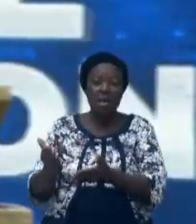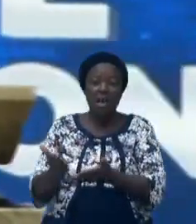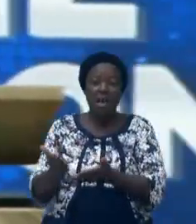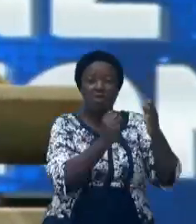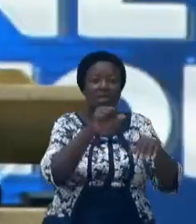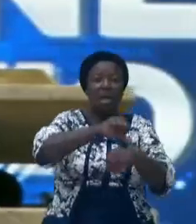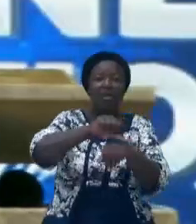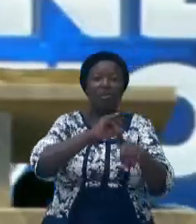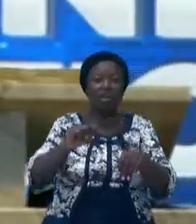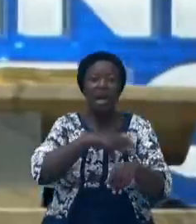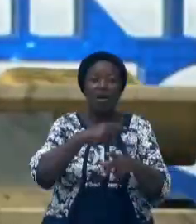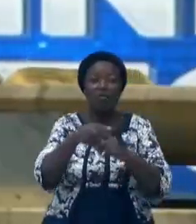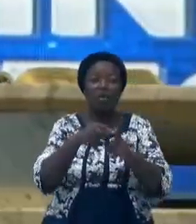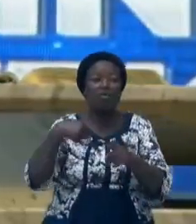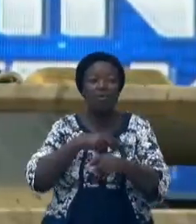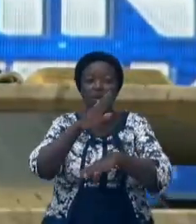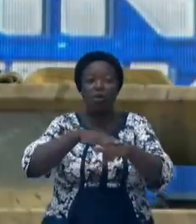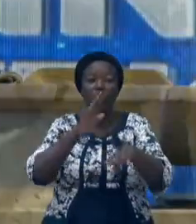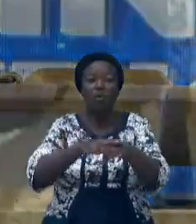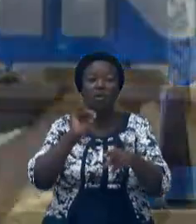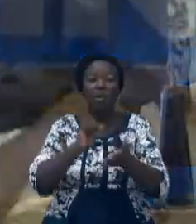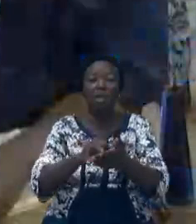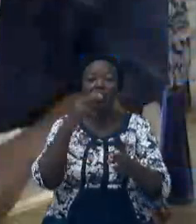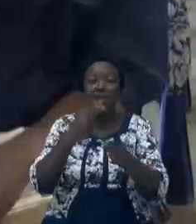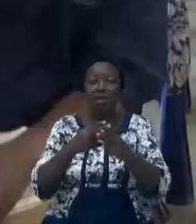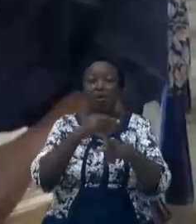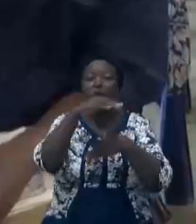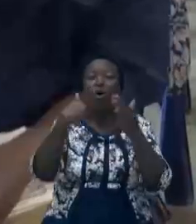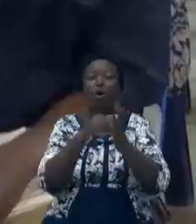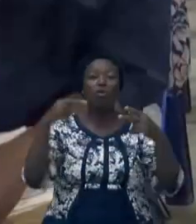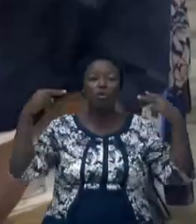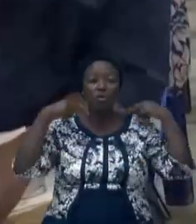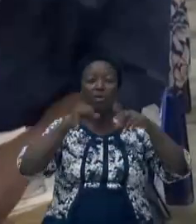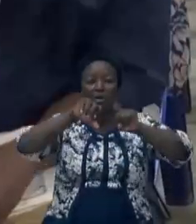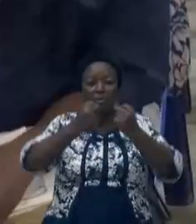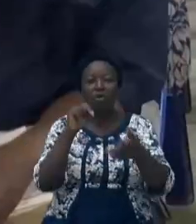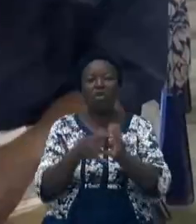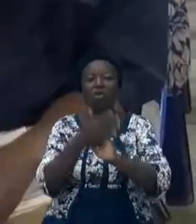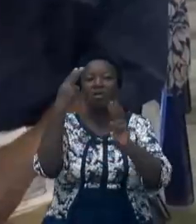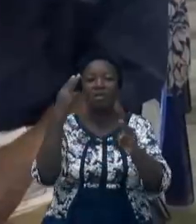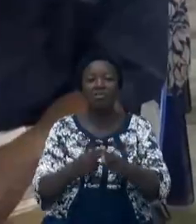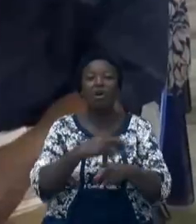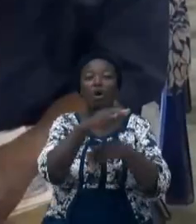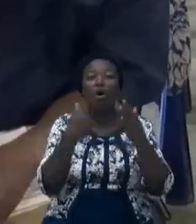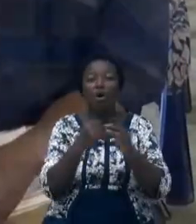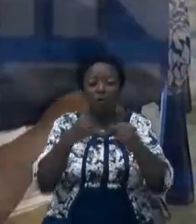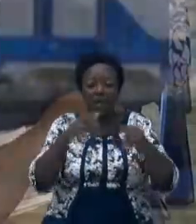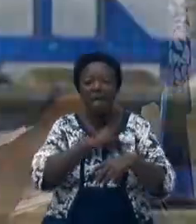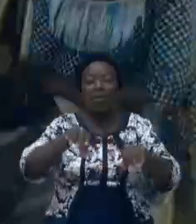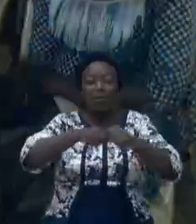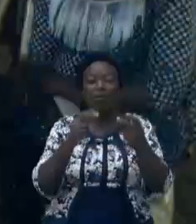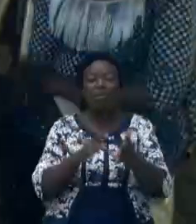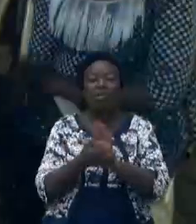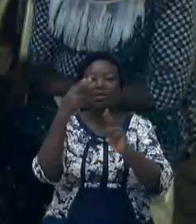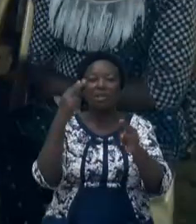donné et ce nom à l'onction et quand le manceau non ce nom toujours